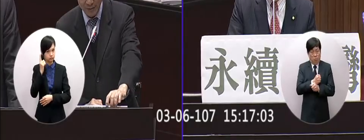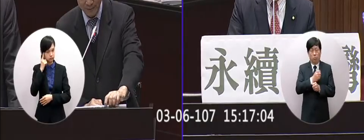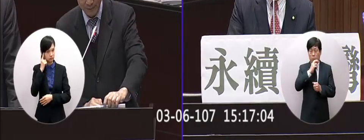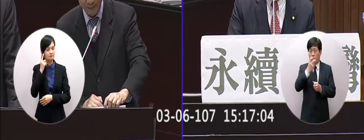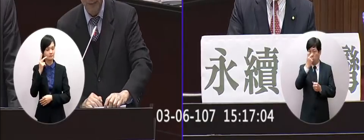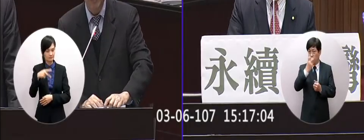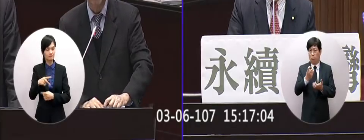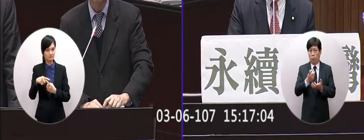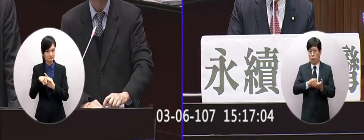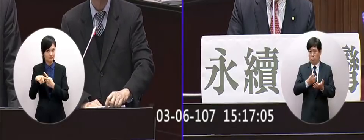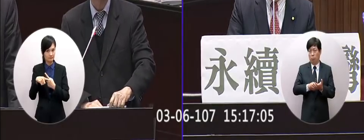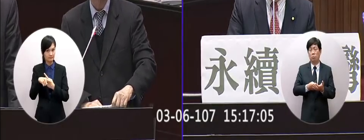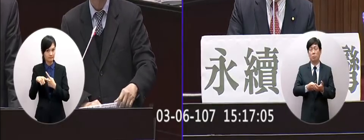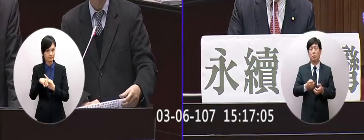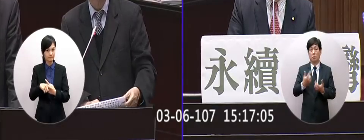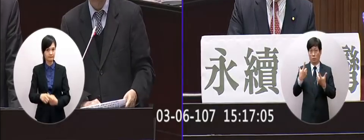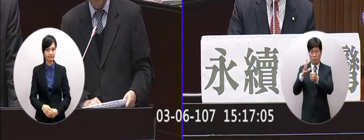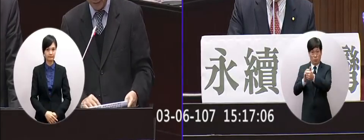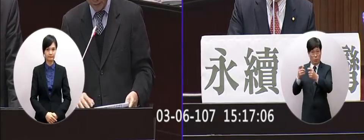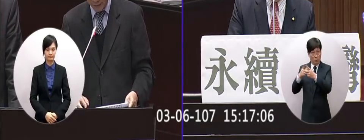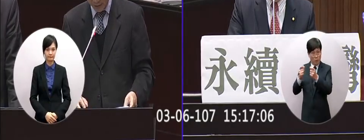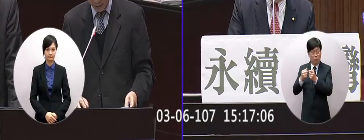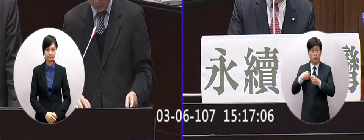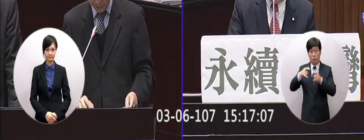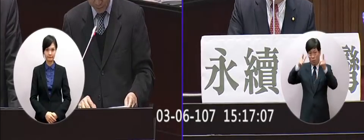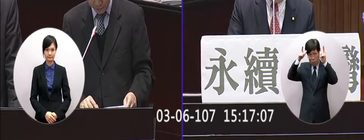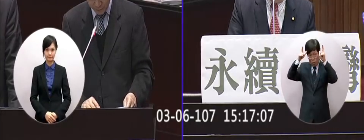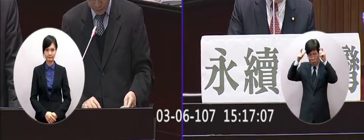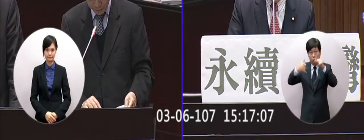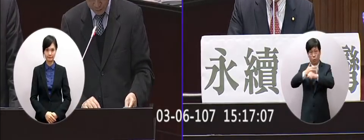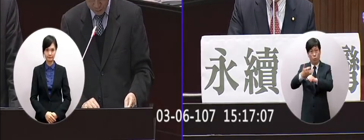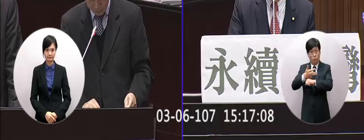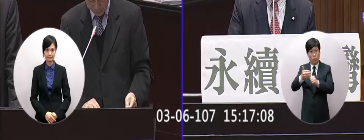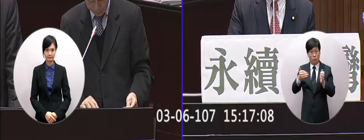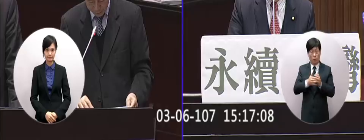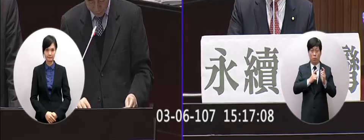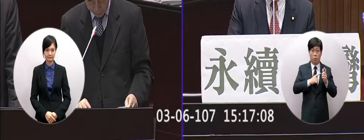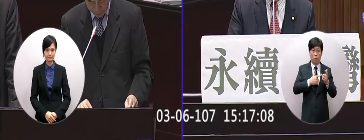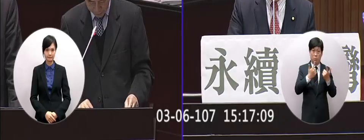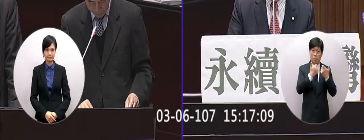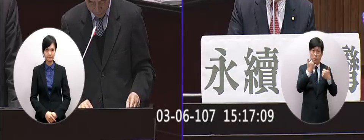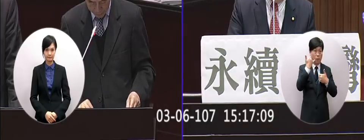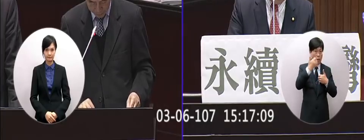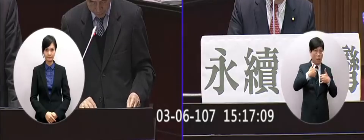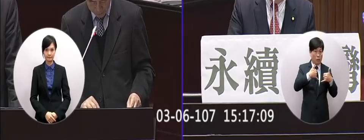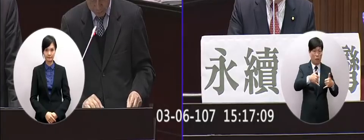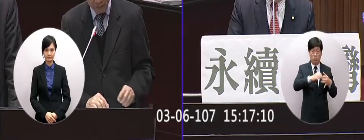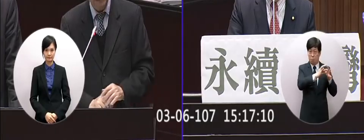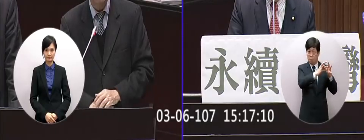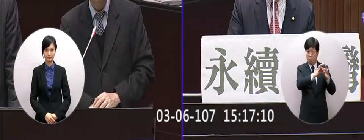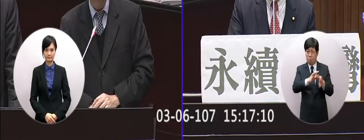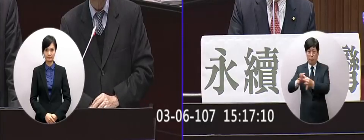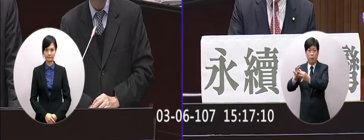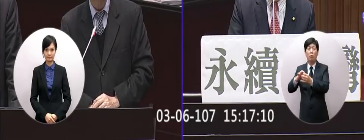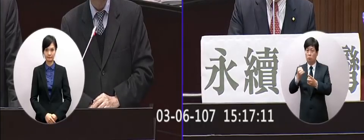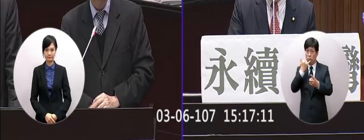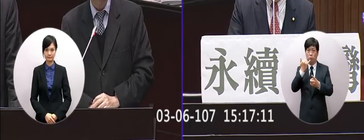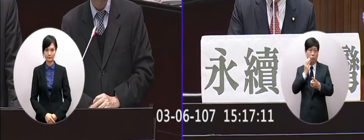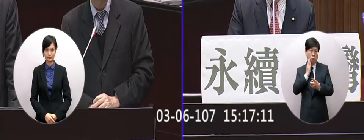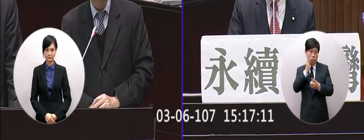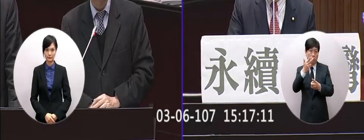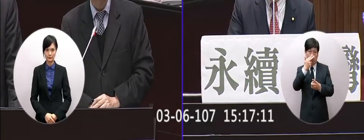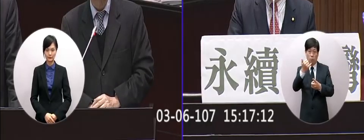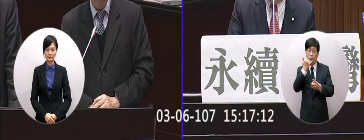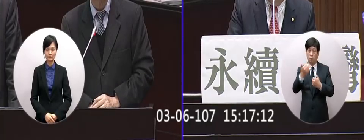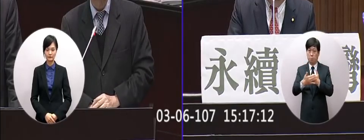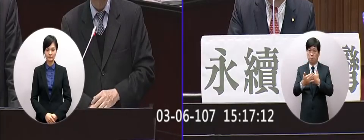估了 哈。 我想应该司法日本哈，从鹿儿岛到北海道整个贯穿，有便捷的交通才有带动国家的发